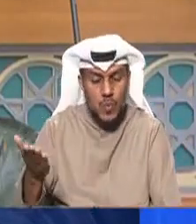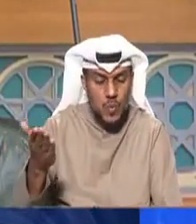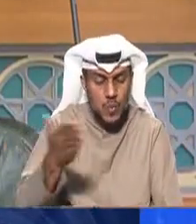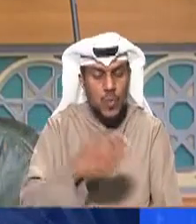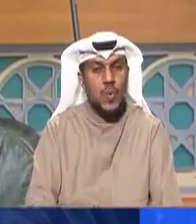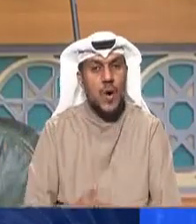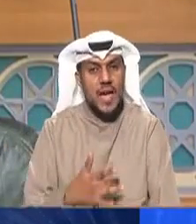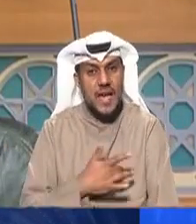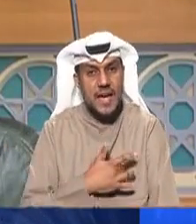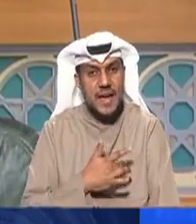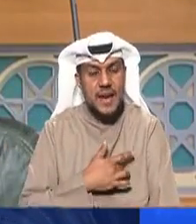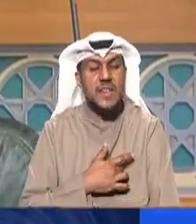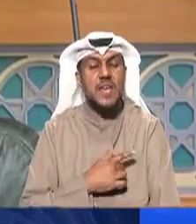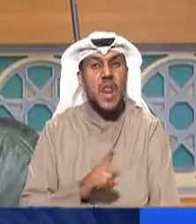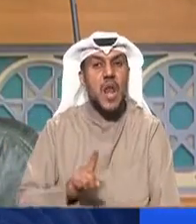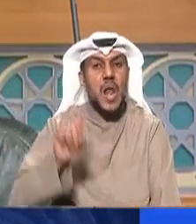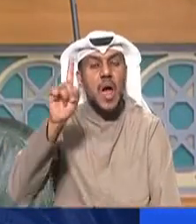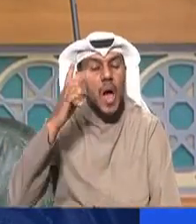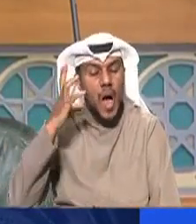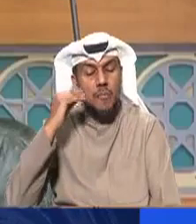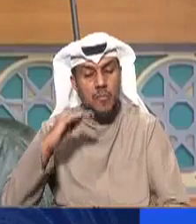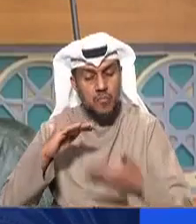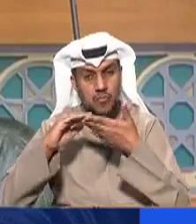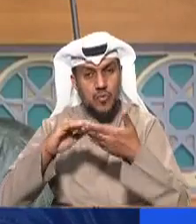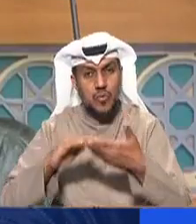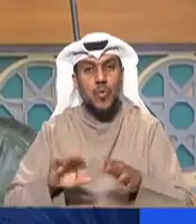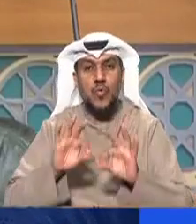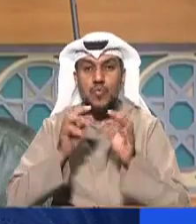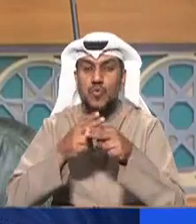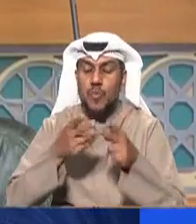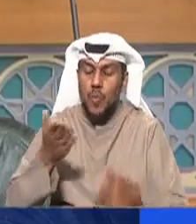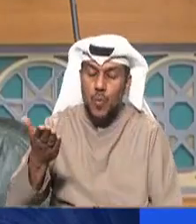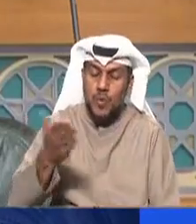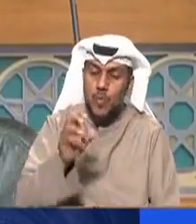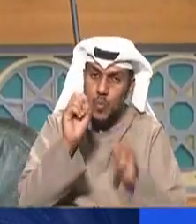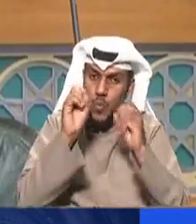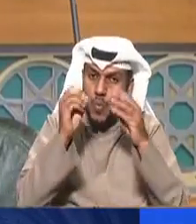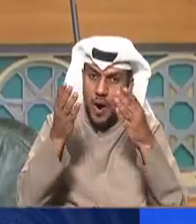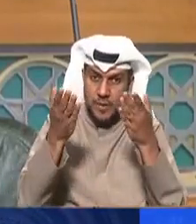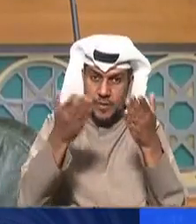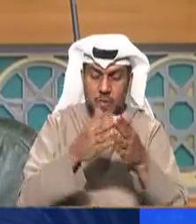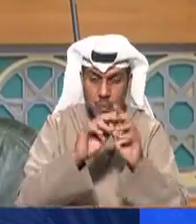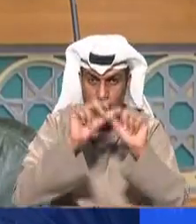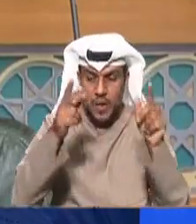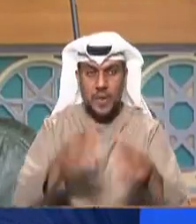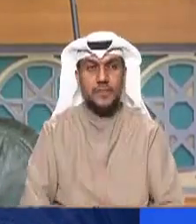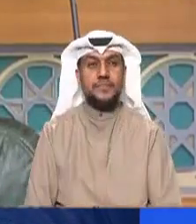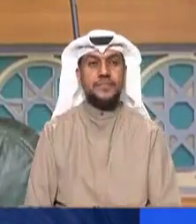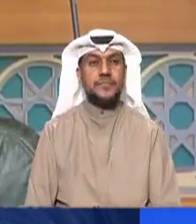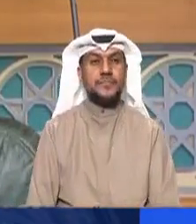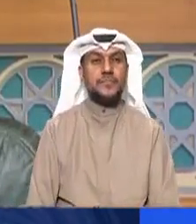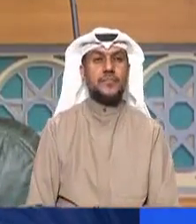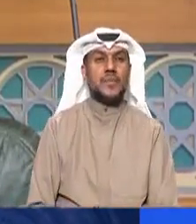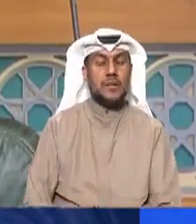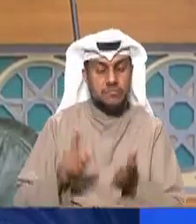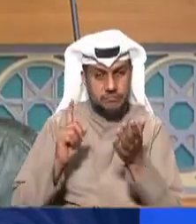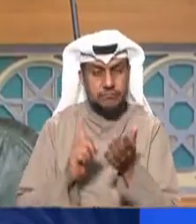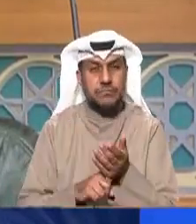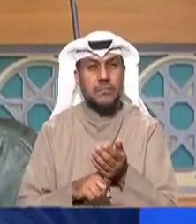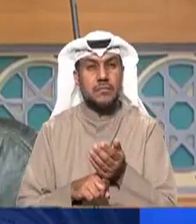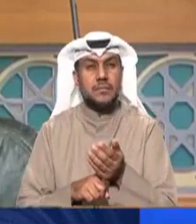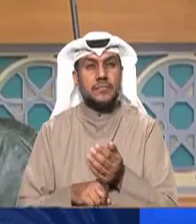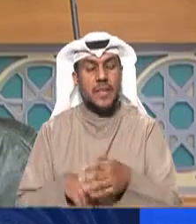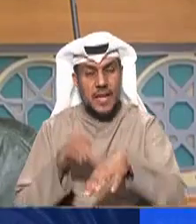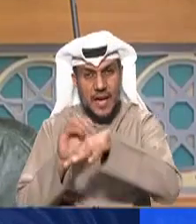وعن الغالبية الساحقة من أبناء المجتمع الكويتي ليكون ذلك واضح أمامكم. صحيح أن الدعوة